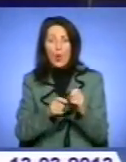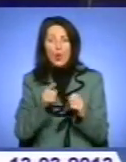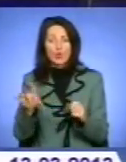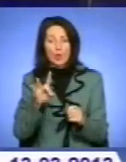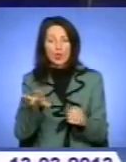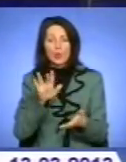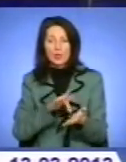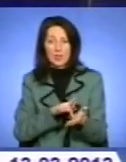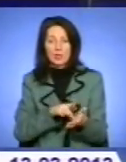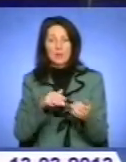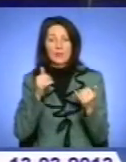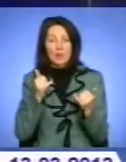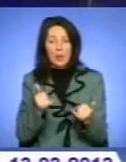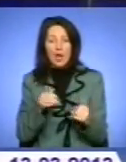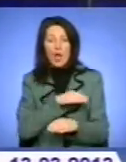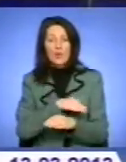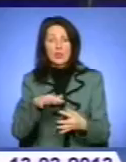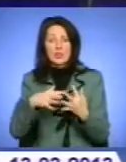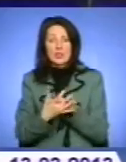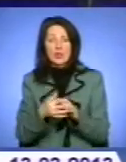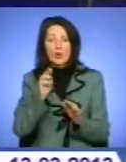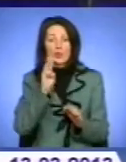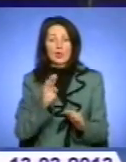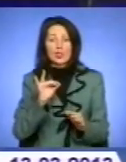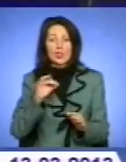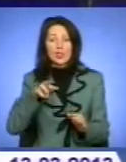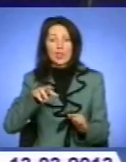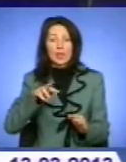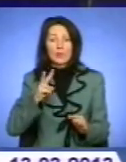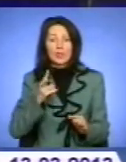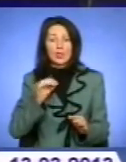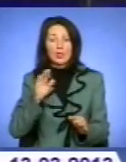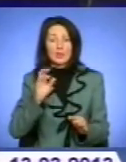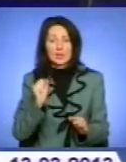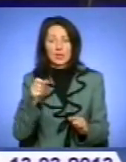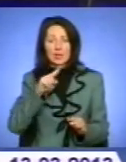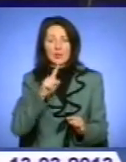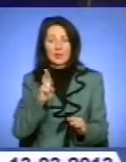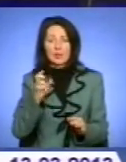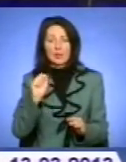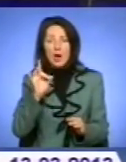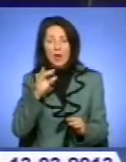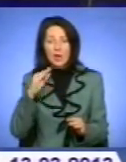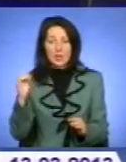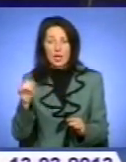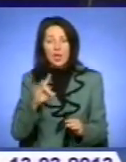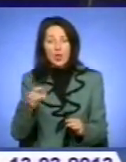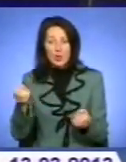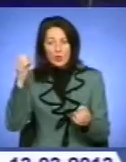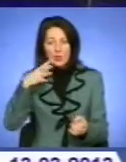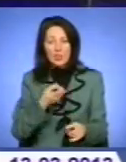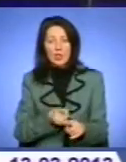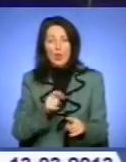Відтепер вулиці села Шимківці Збаразького району освітлені. Цієї події тамтешні жителі чекали кілька десятків років. Побували